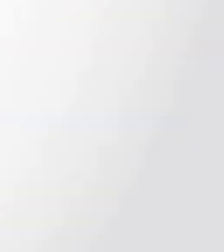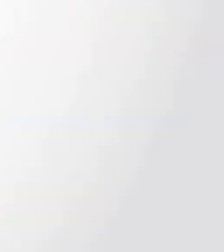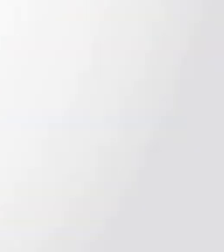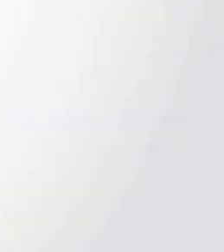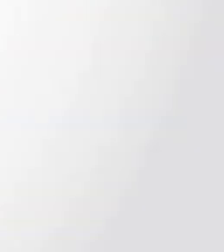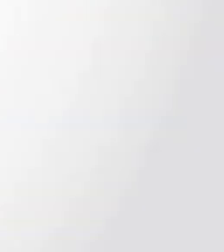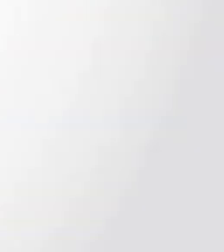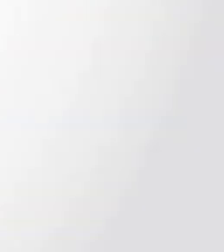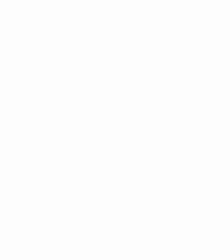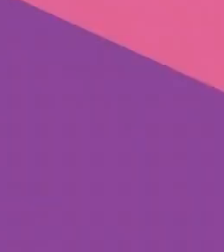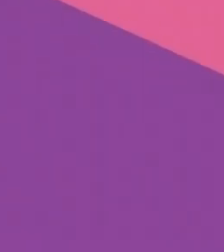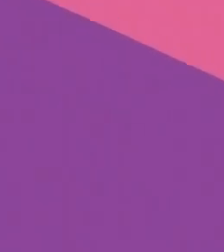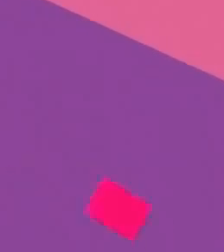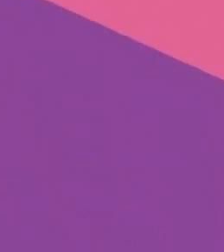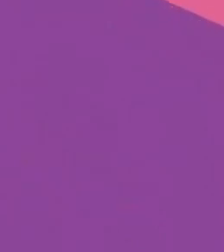TV KPM.